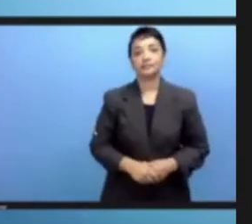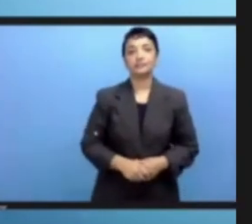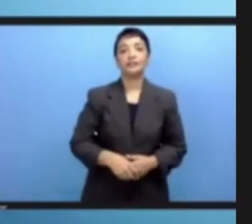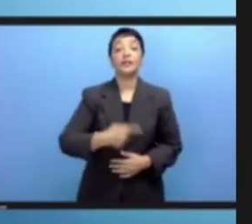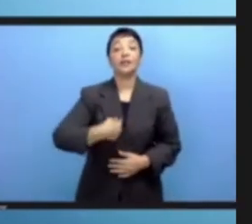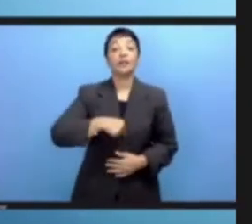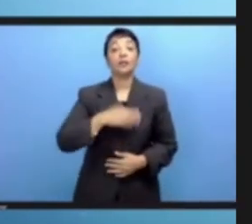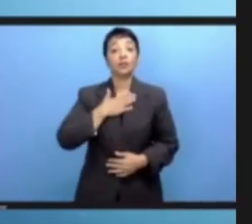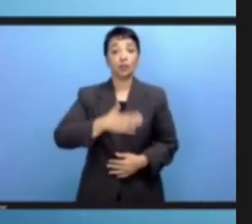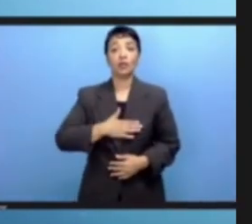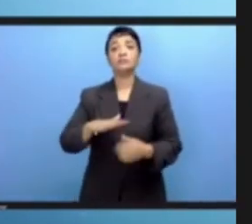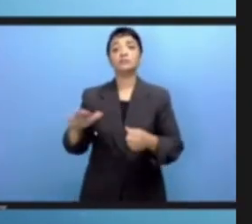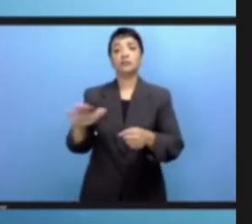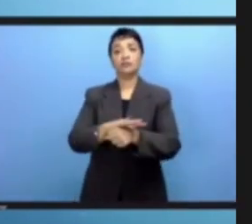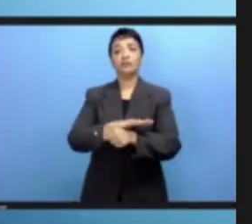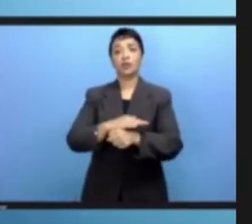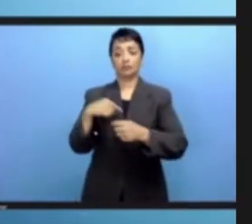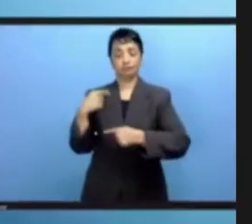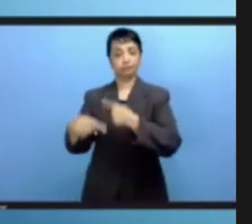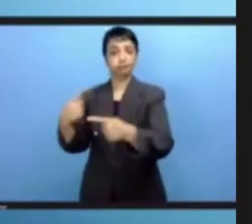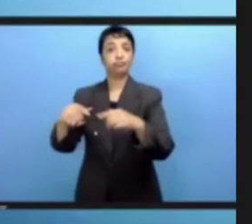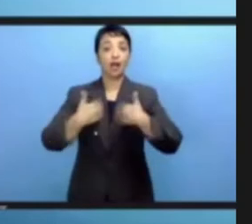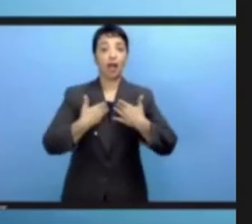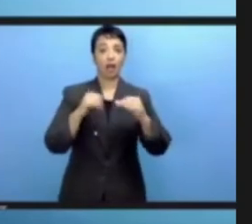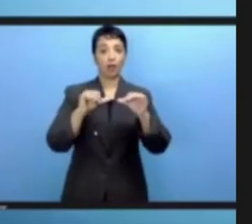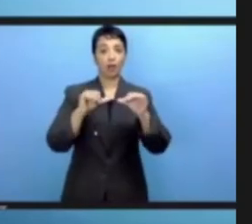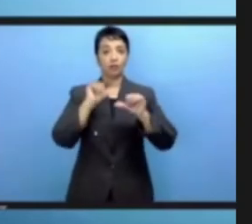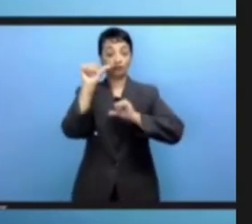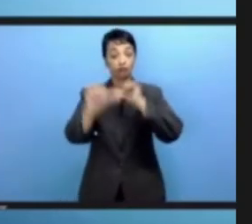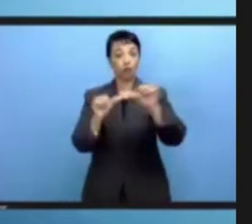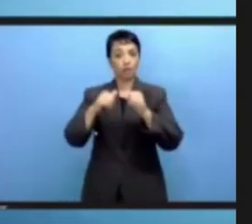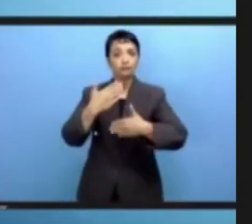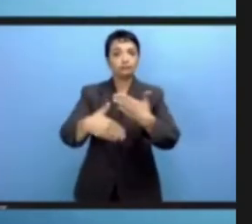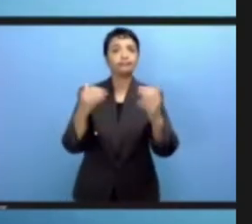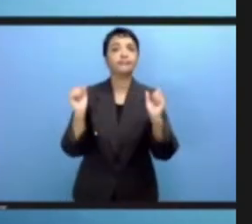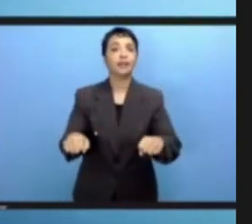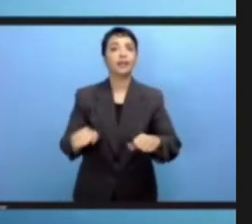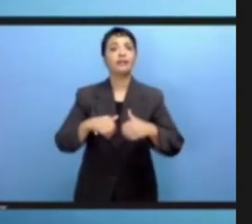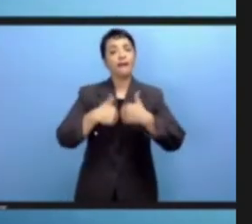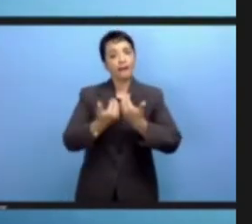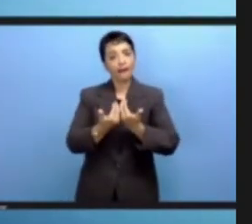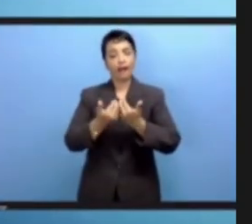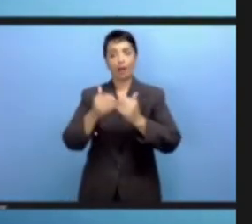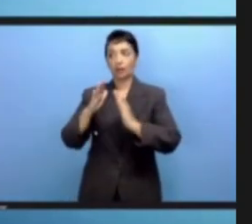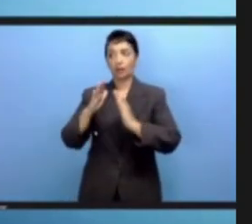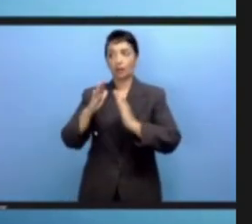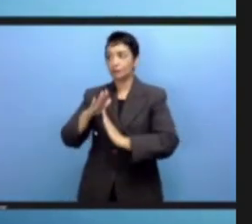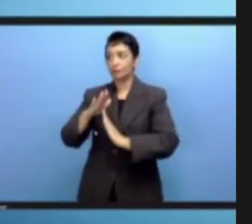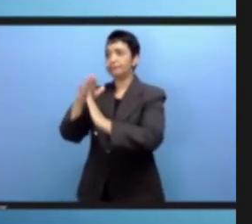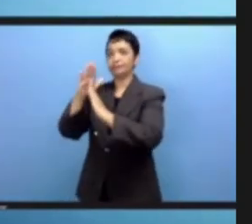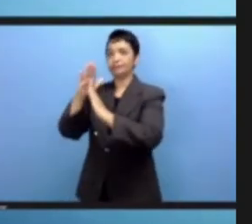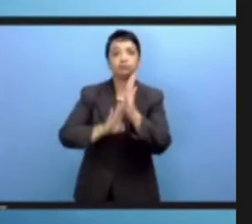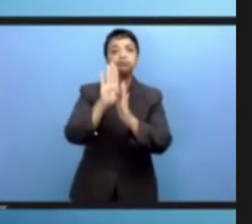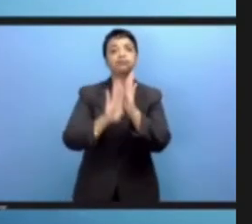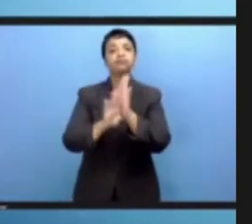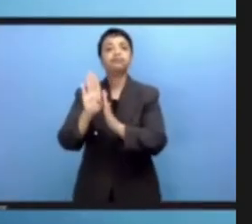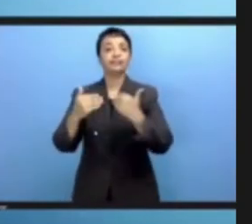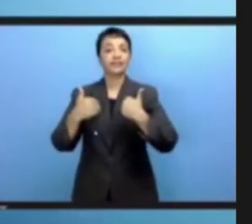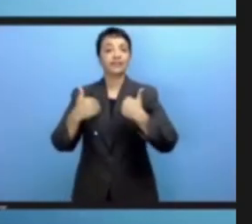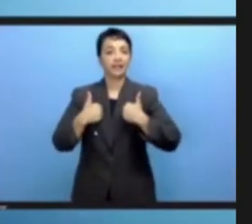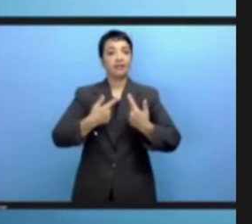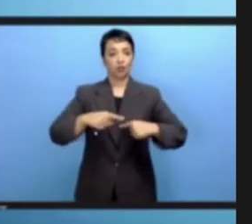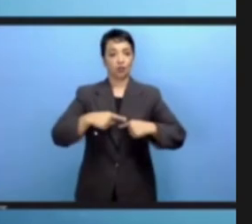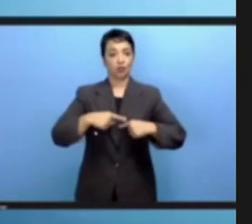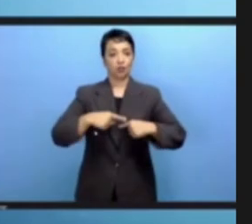engagés à la sécurité alimentaire, à l'accroissement de l'industrialisation et plus encore à accroître